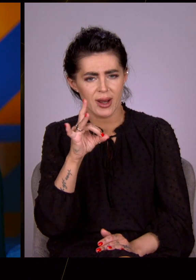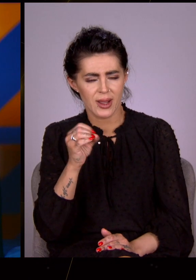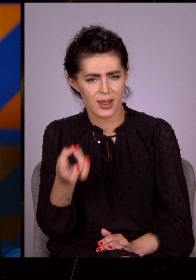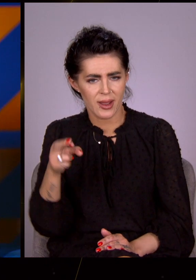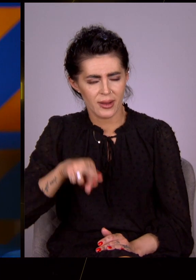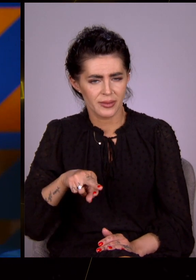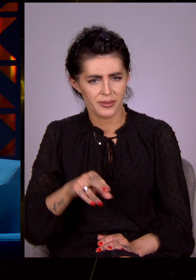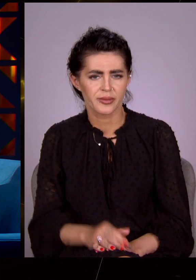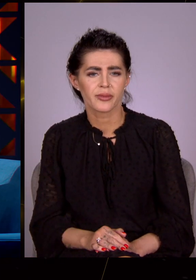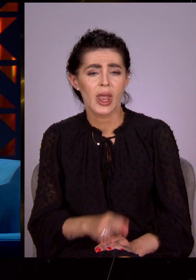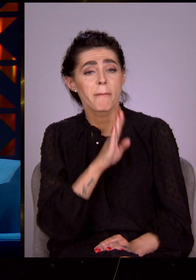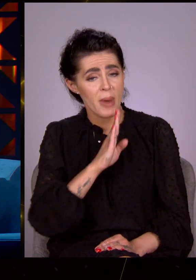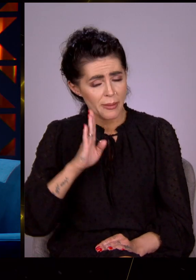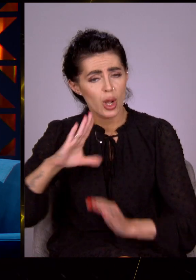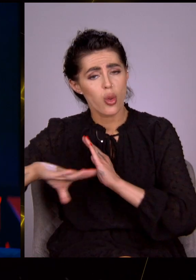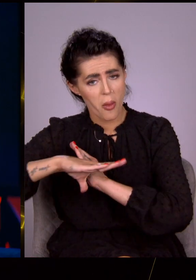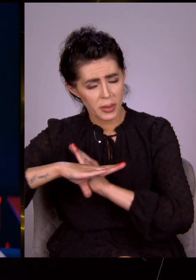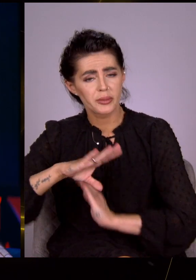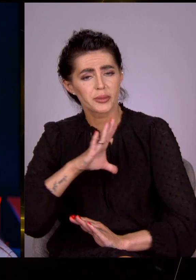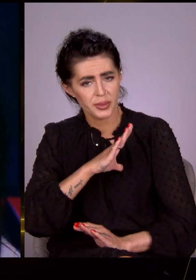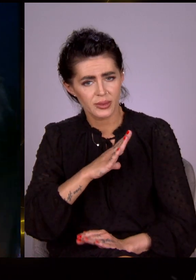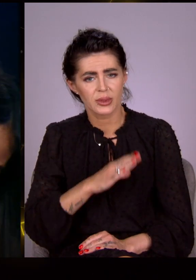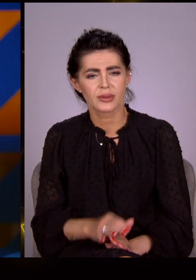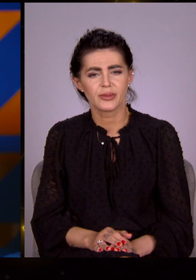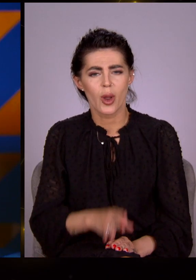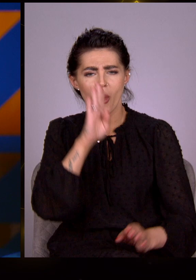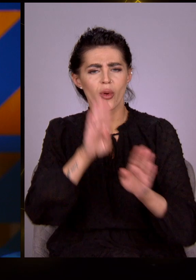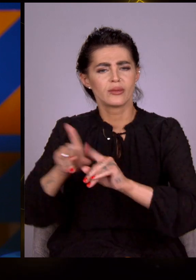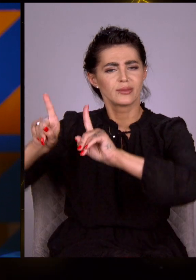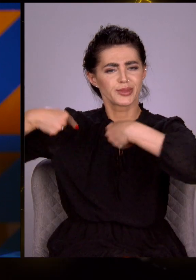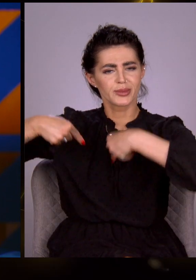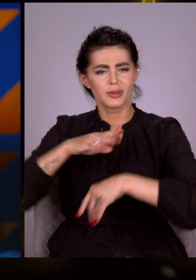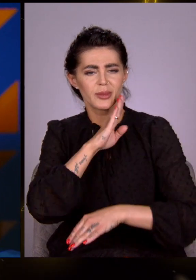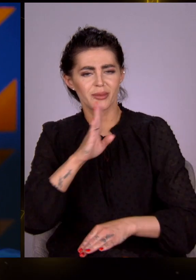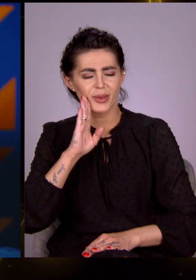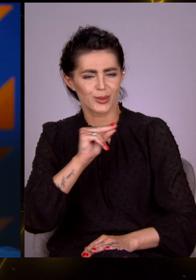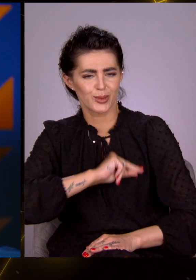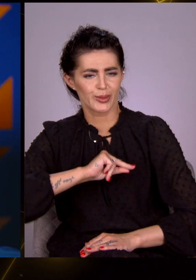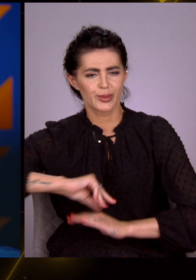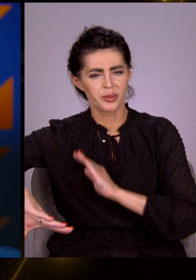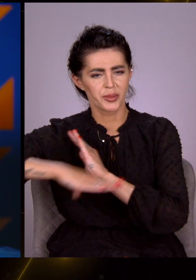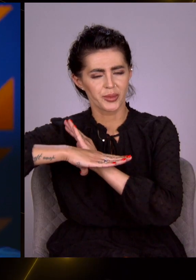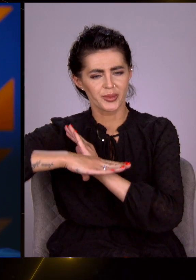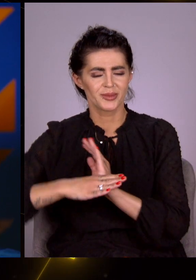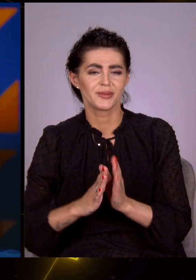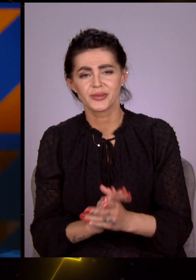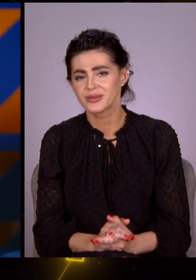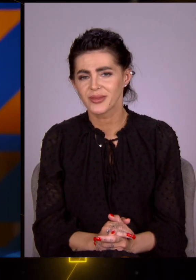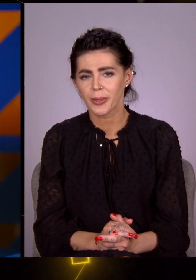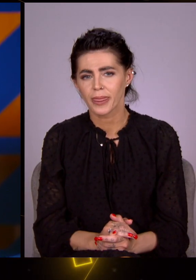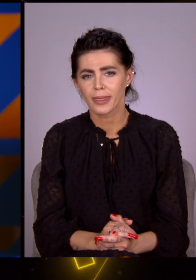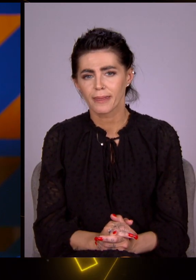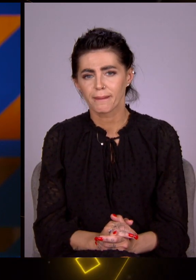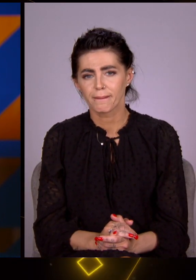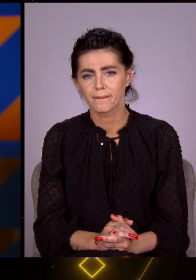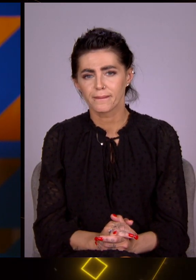Мені мама допомагала. Ну, я знаю, що ти її наняла на роботу, я знаю. Вона ще в тебе на випробуваному терміні, да-да? Да, і вона вибивала